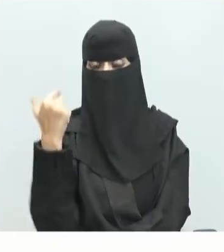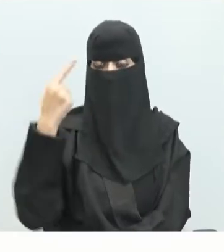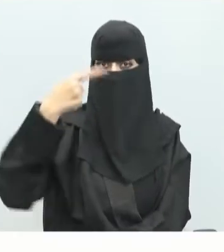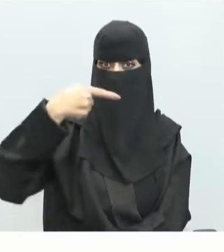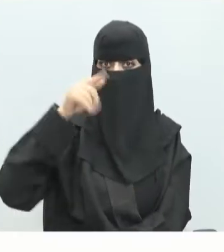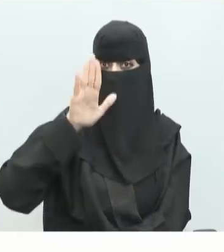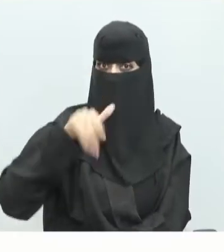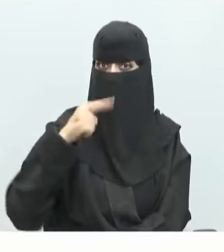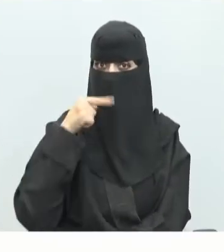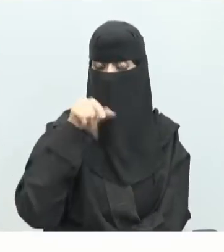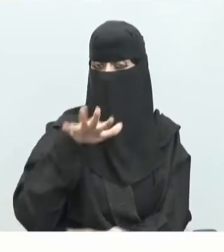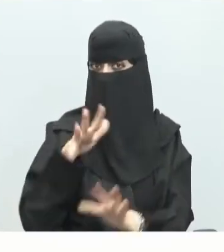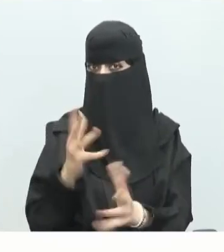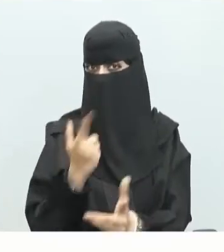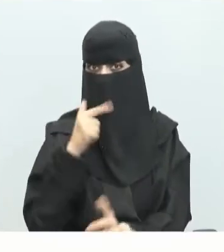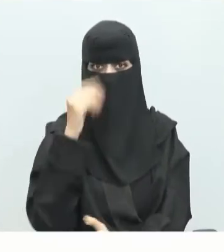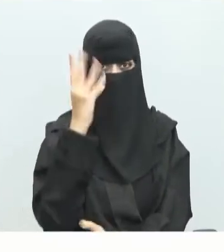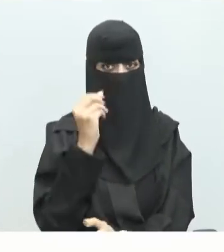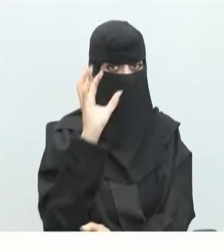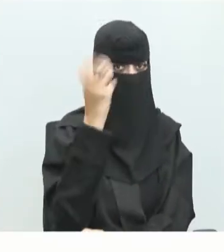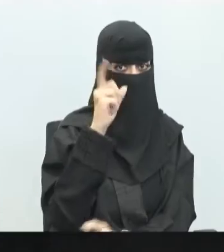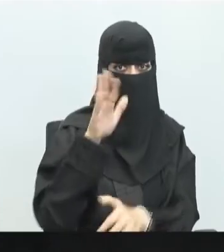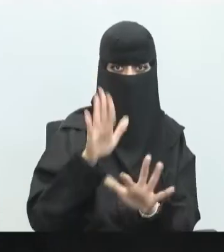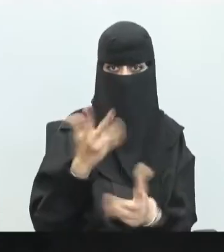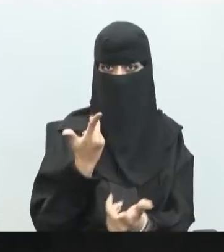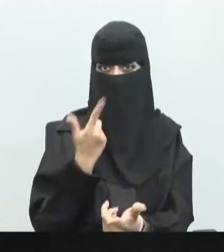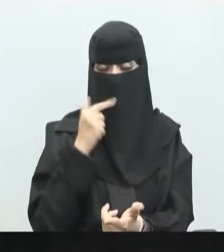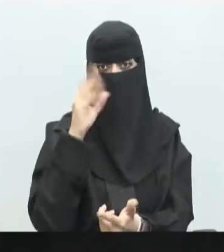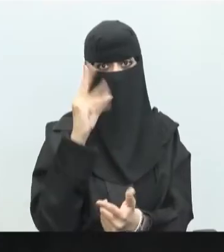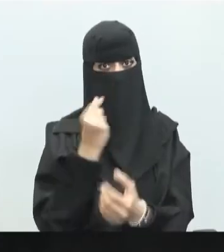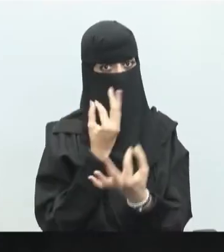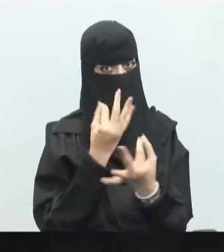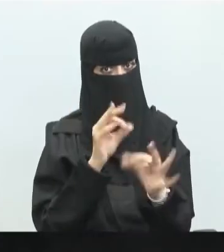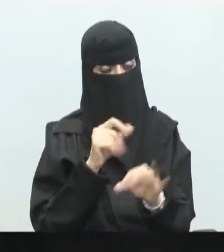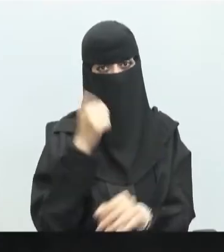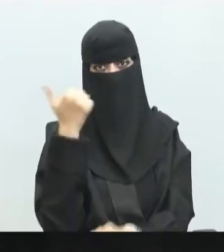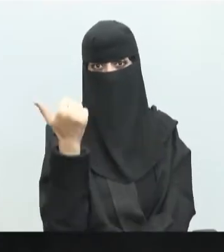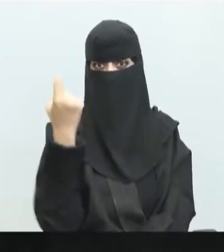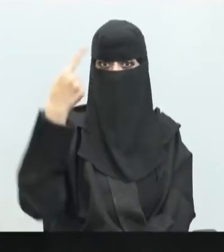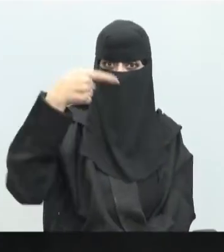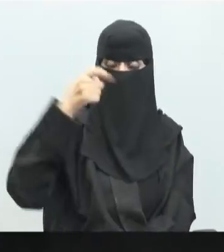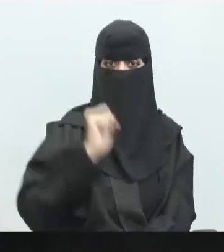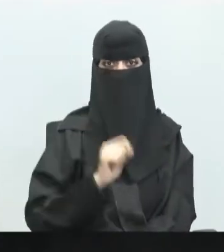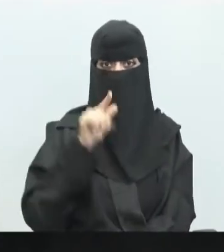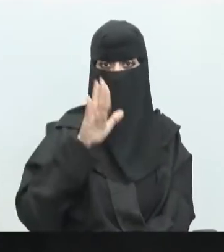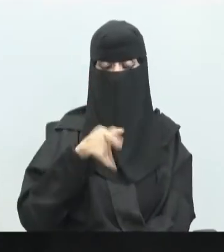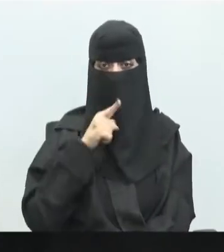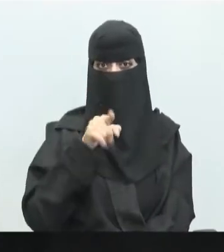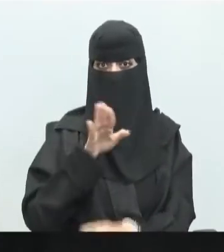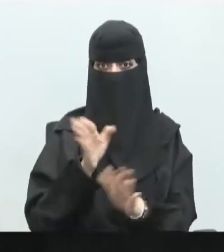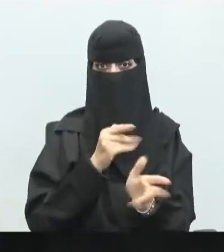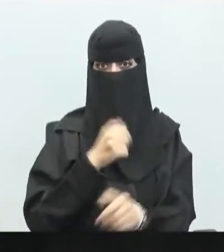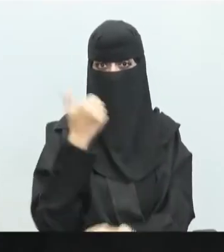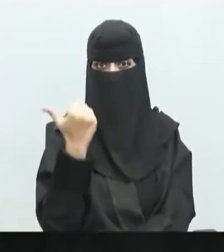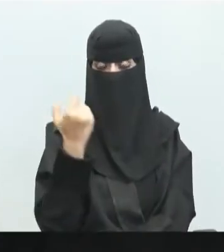اذا لديه هنا كم كره امامي احسنتم 16 اذا لديه